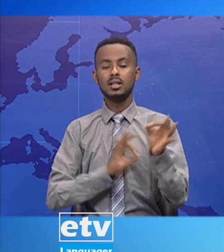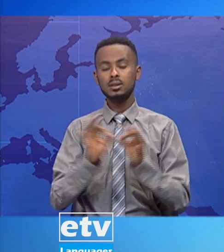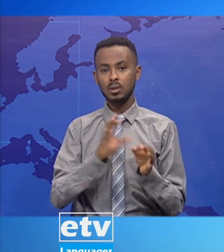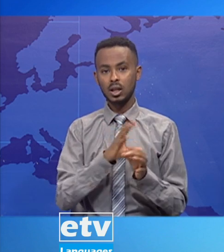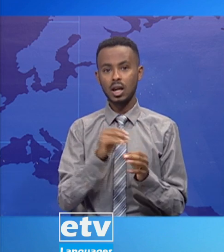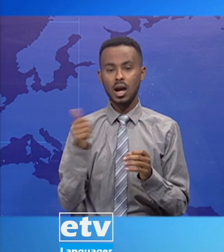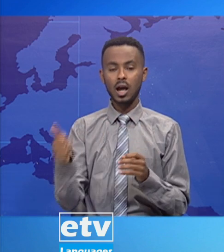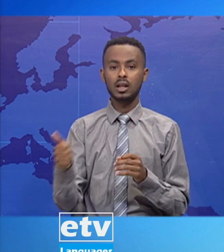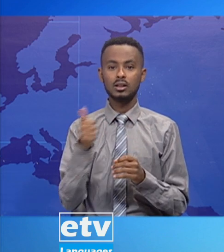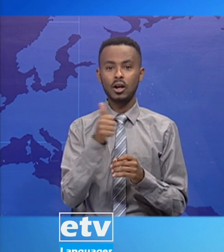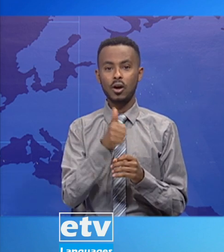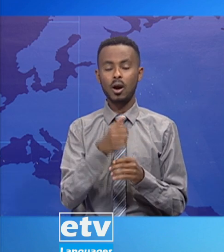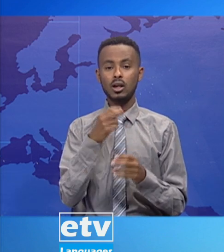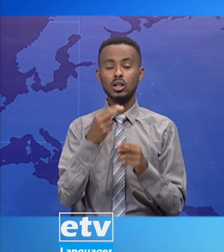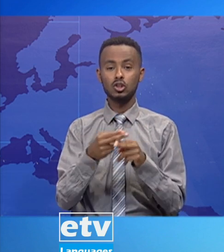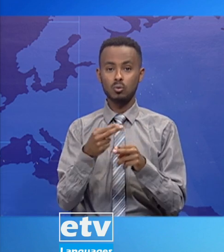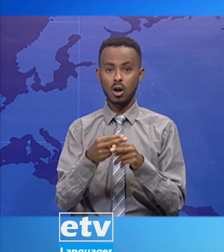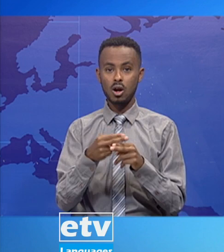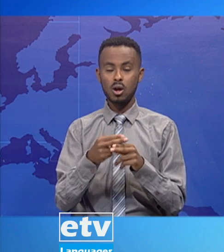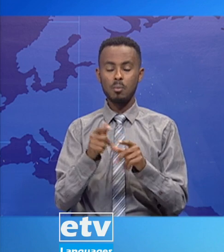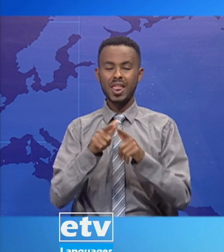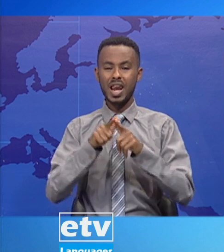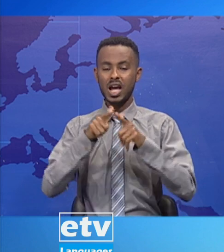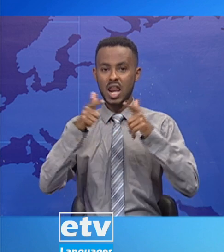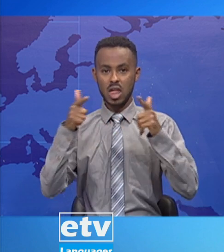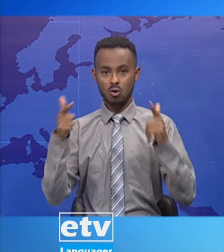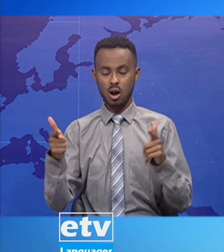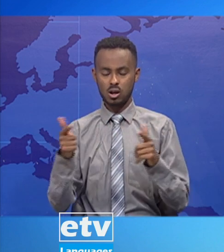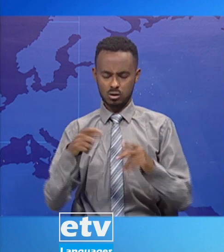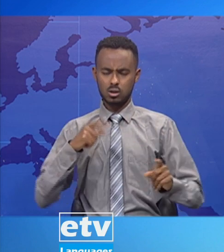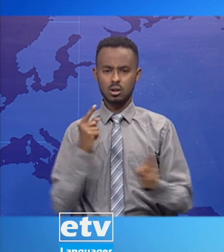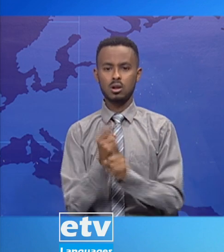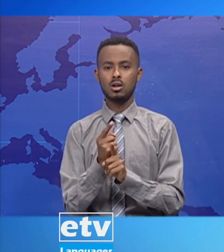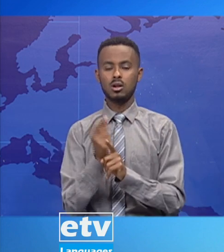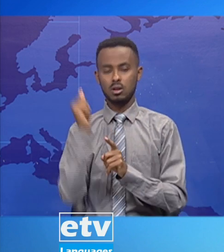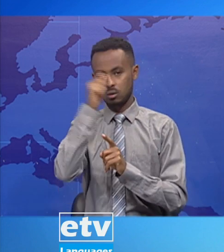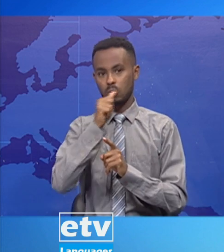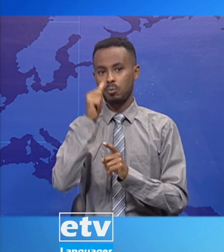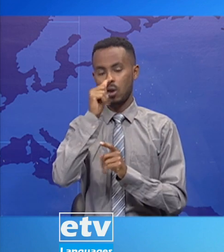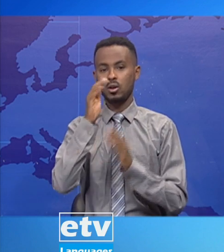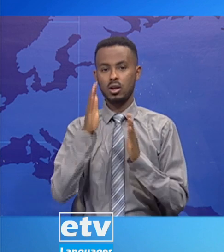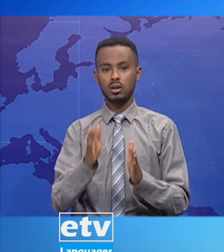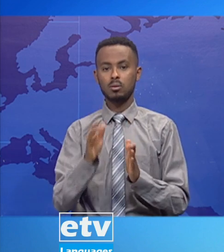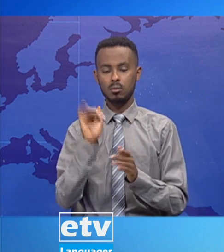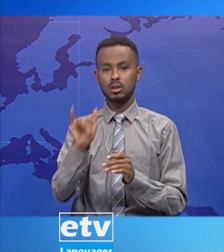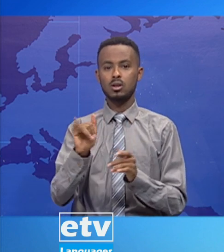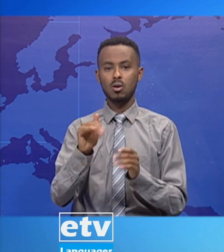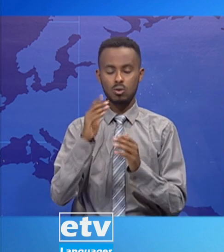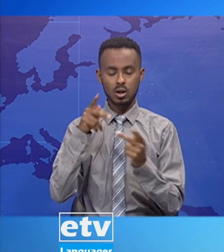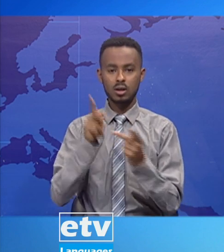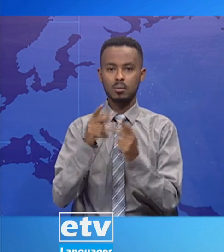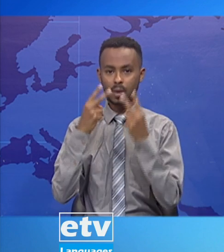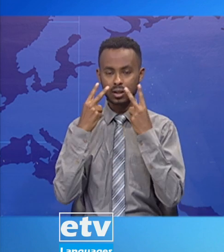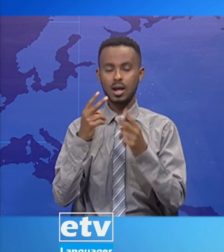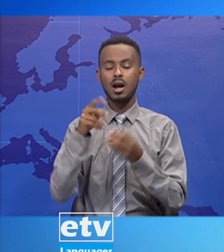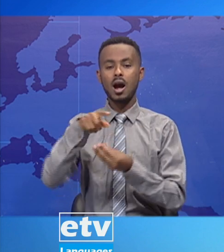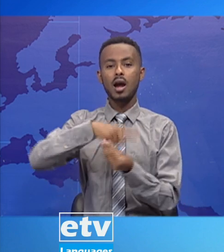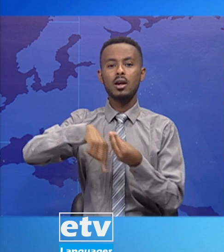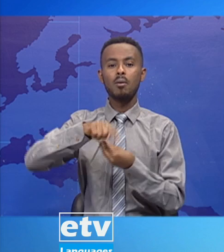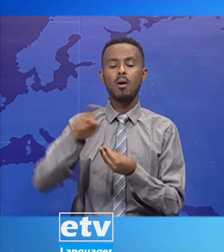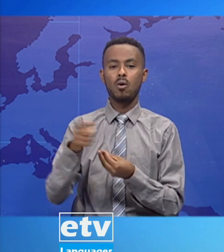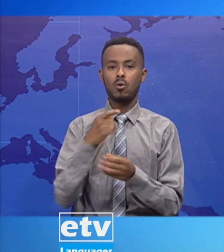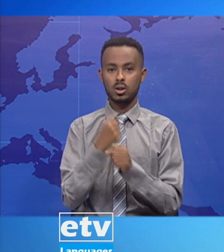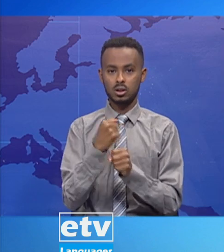የምንገልጽበትና አዲስ አበባን በስሟ በትልቅነቷ ልክ ኢትዮጵያነትንም በዛው ልክ የሚያሳይ አደባባይ ሆኖ